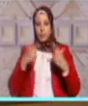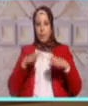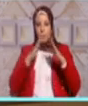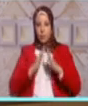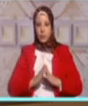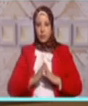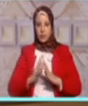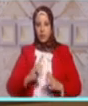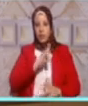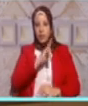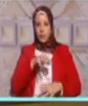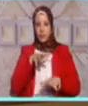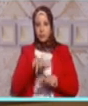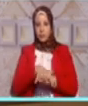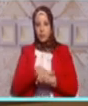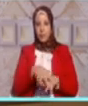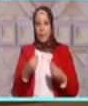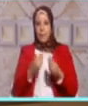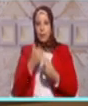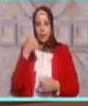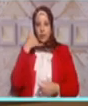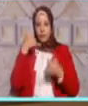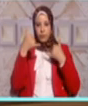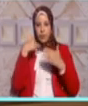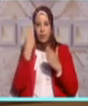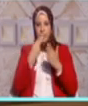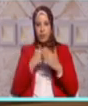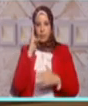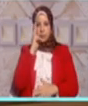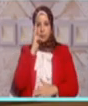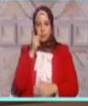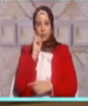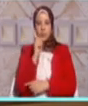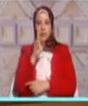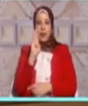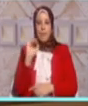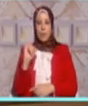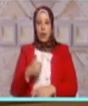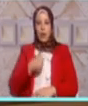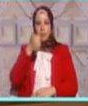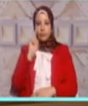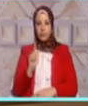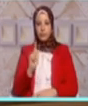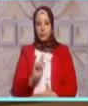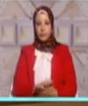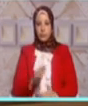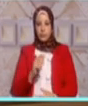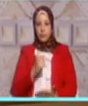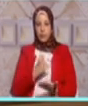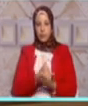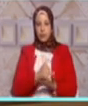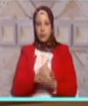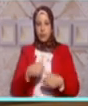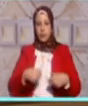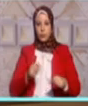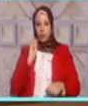أصيل من نسيج مصر. مع الهاتف الآن الكاتب الصحفي الأستاذ كمال ريان المتخصص في شؤون مجلس الوزراء